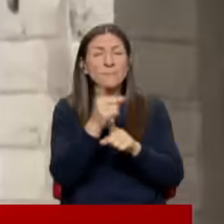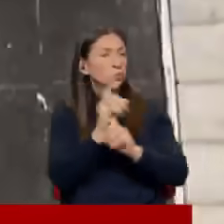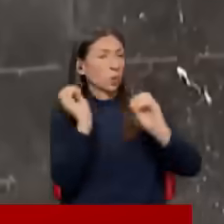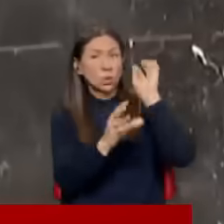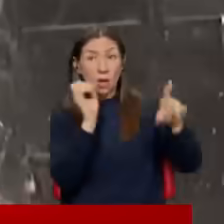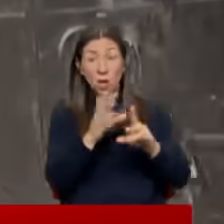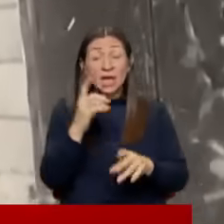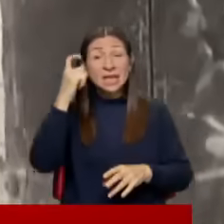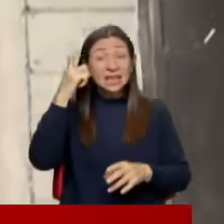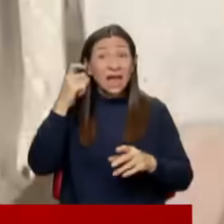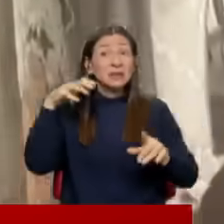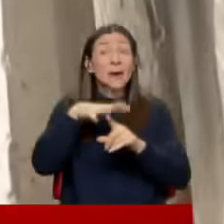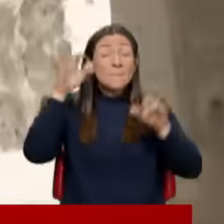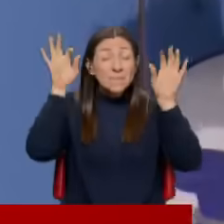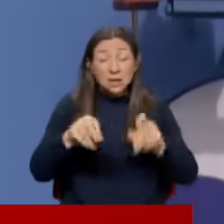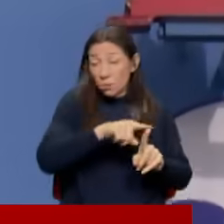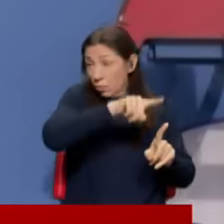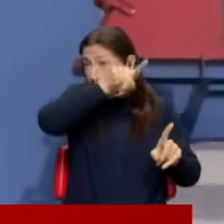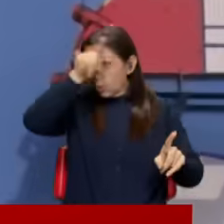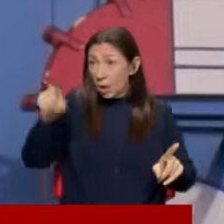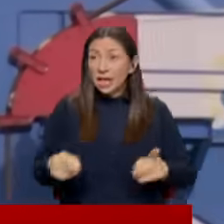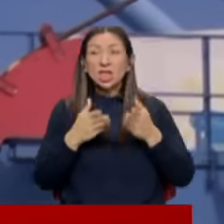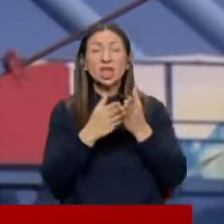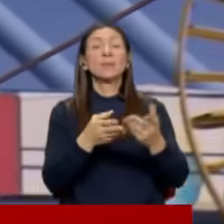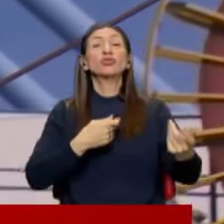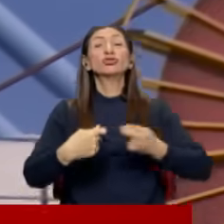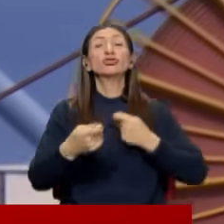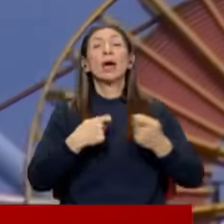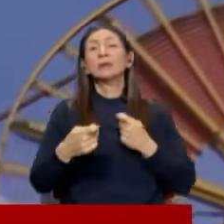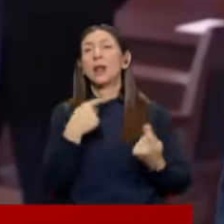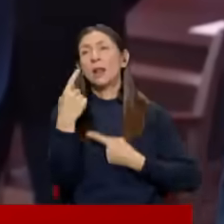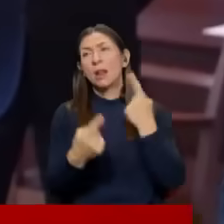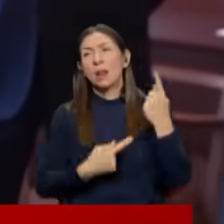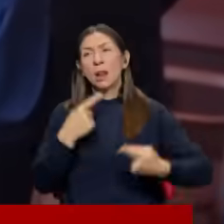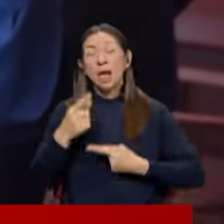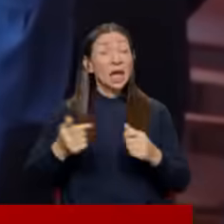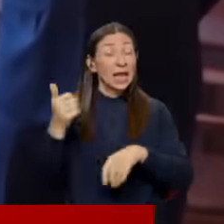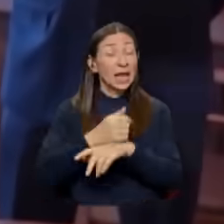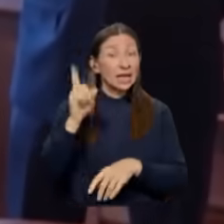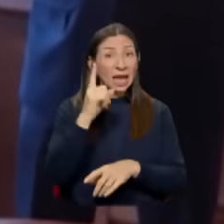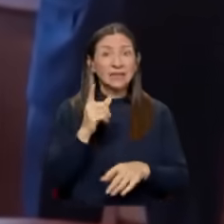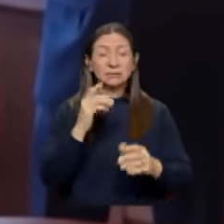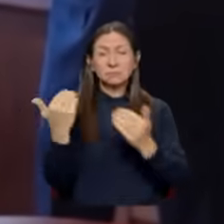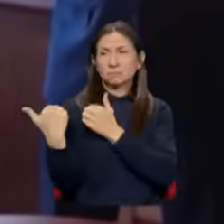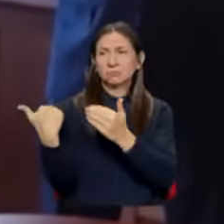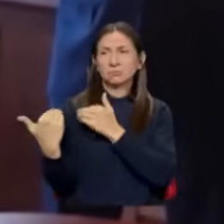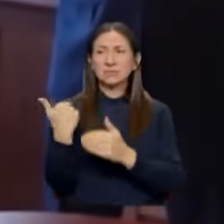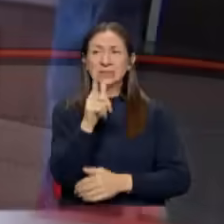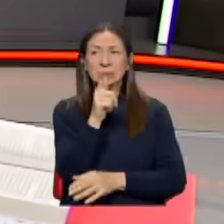Muhalefet İsrail saldırılarının başladığı günden bu yana süren gemi ticaretini gündemden düşürmüyor. İktidarsa çağrılara